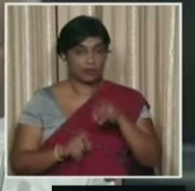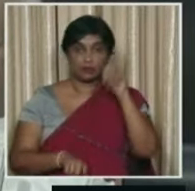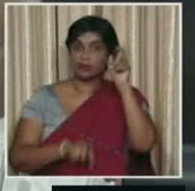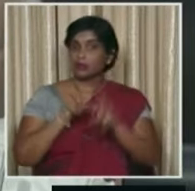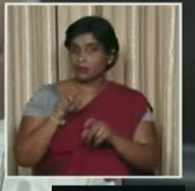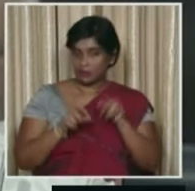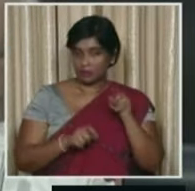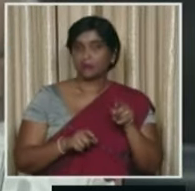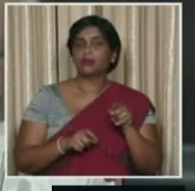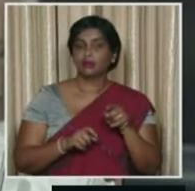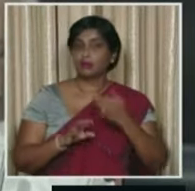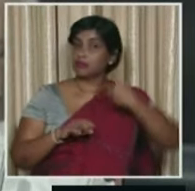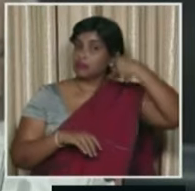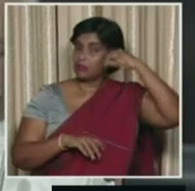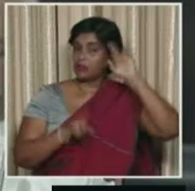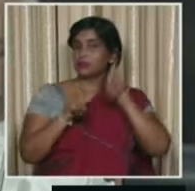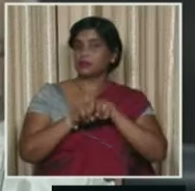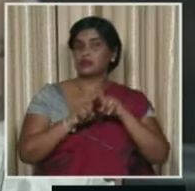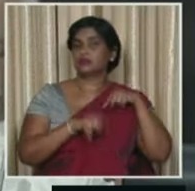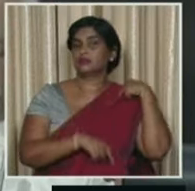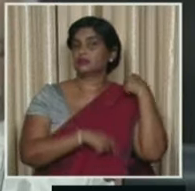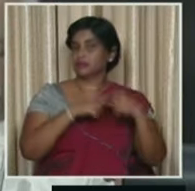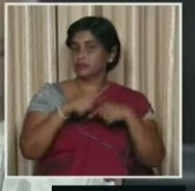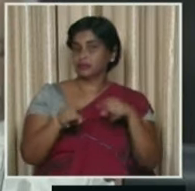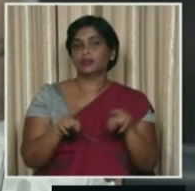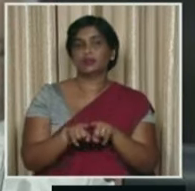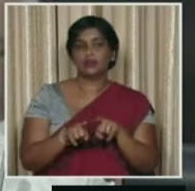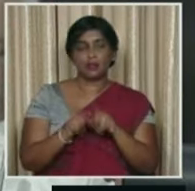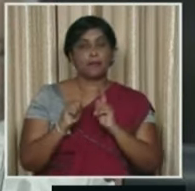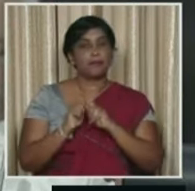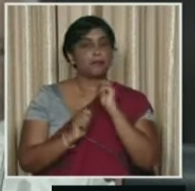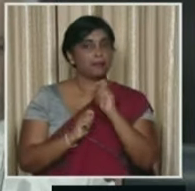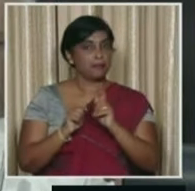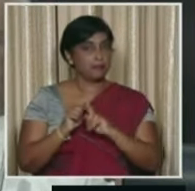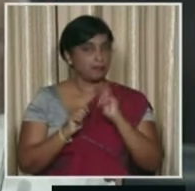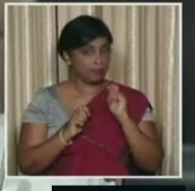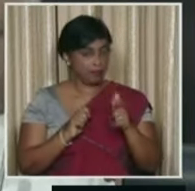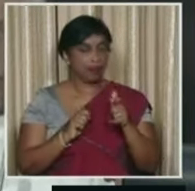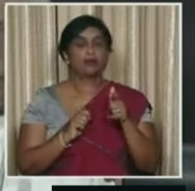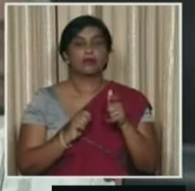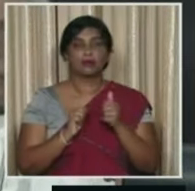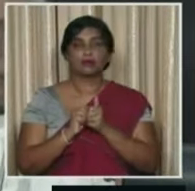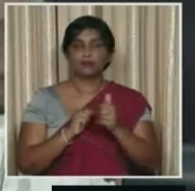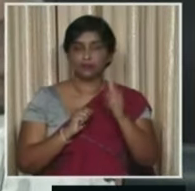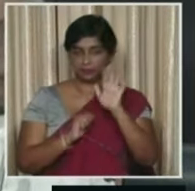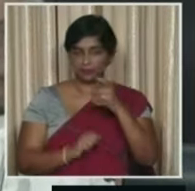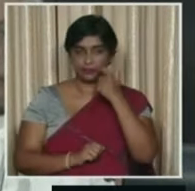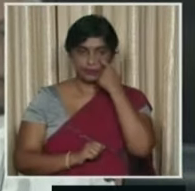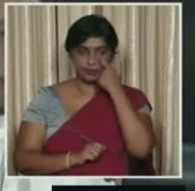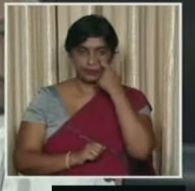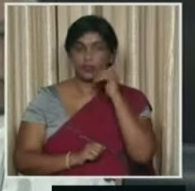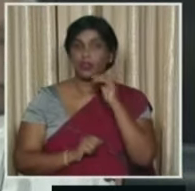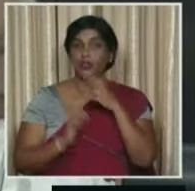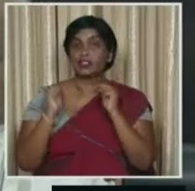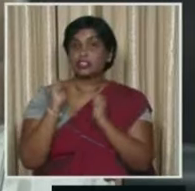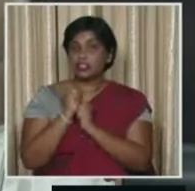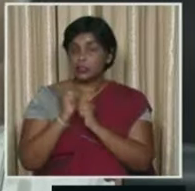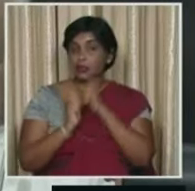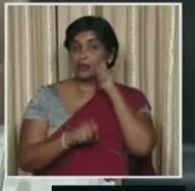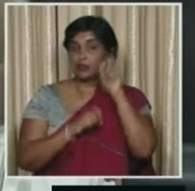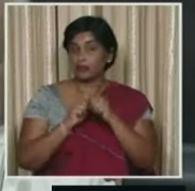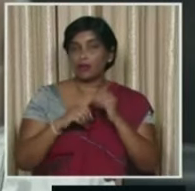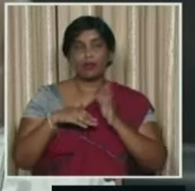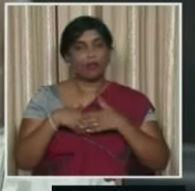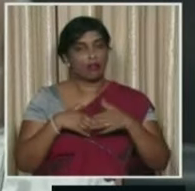ප්‍රතිලාභීන්ට අතීතයේ සිට බලපෑත්වෙන පරිදි ගෙවීම් සිදු කිරීමට පියවර ගන්නවා. සමුද්‍ර නිලධාරීන්ගේ